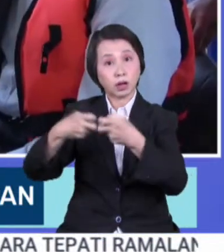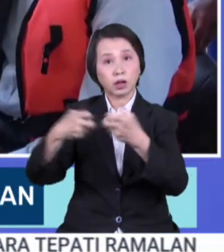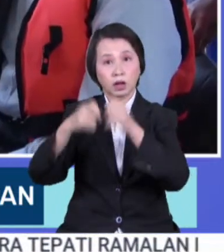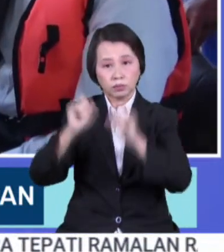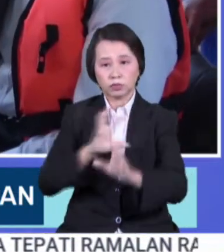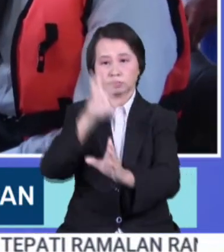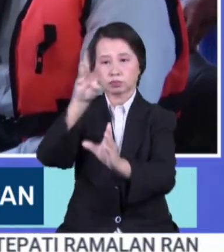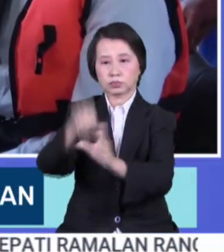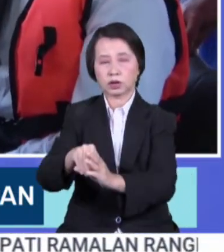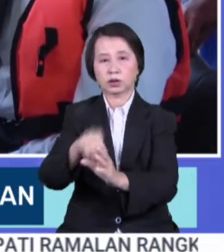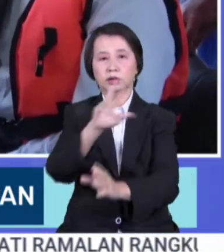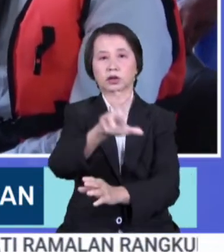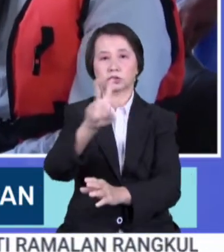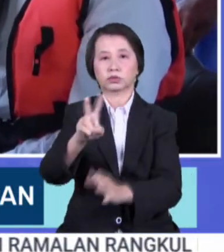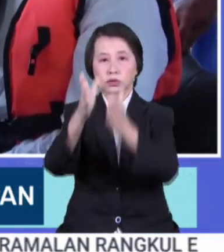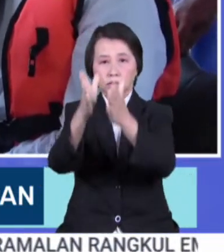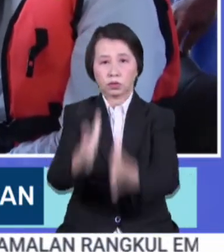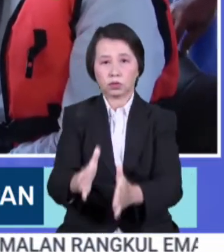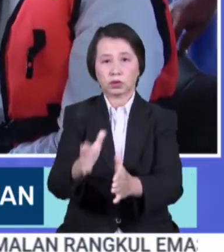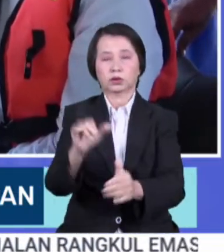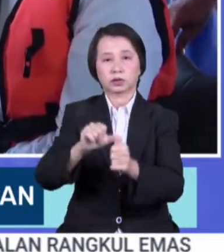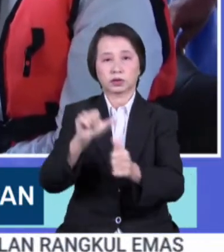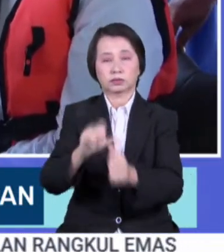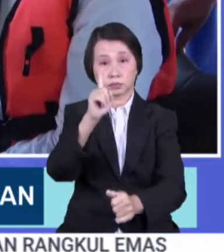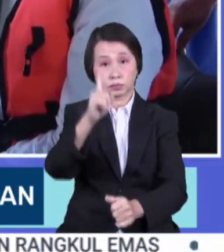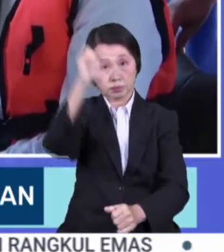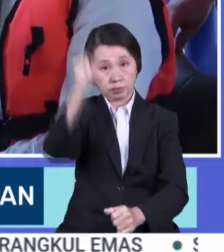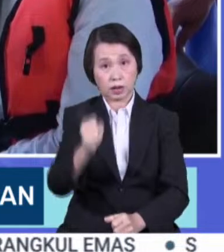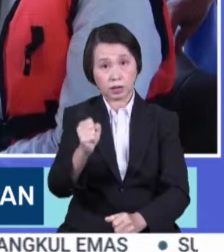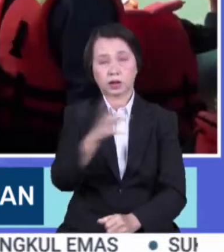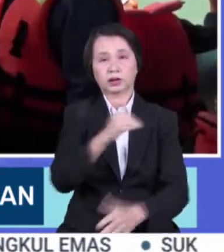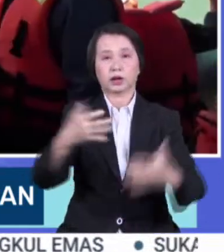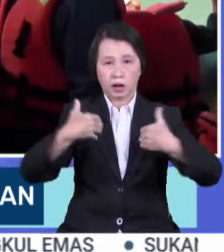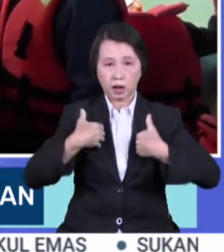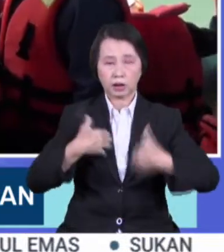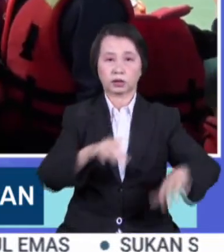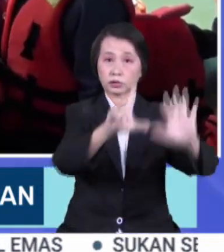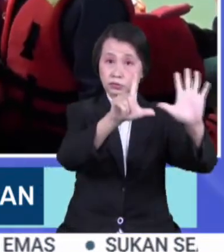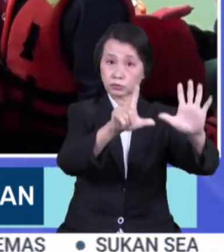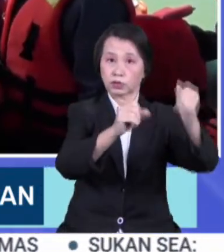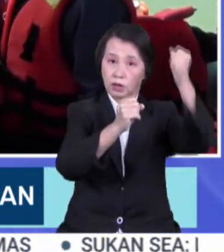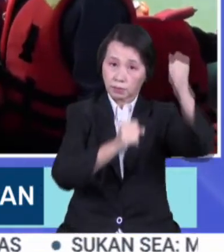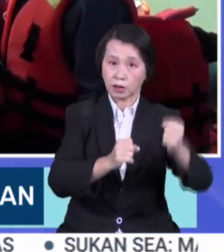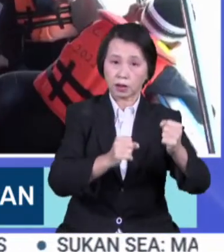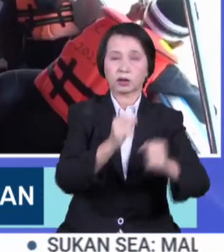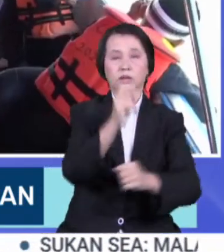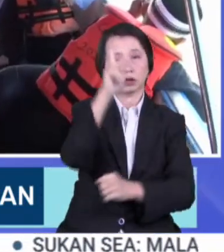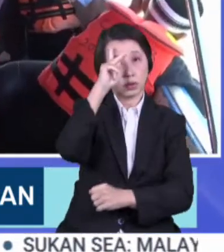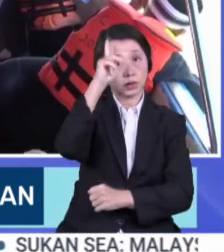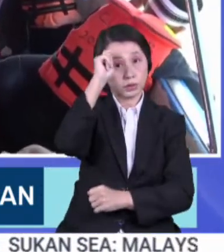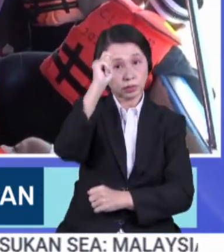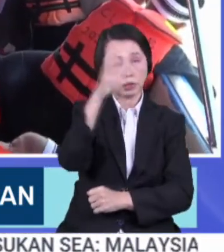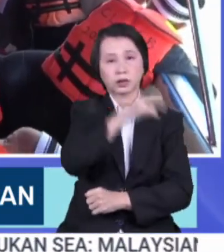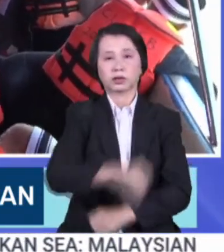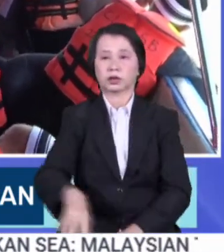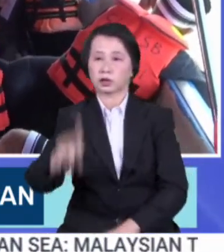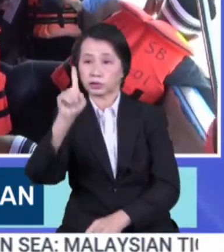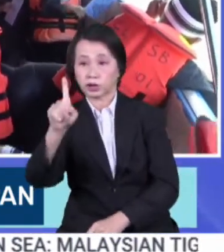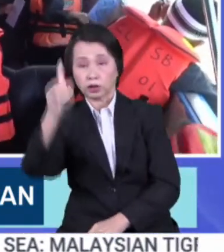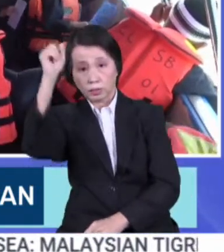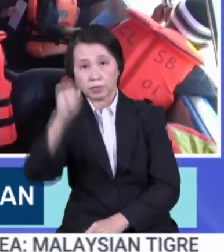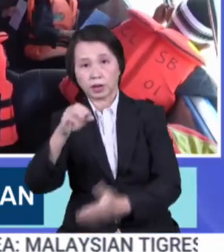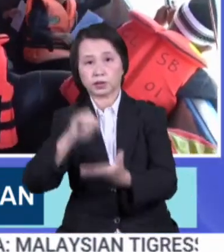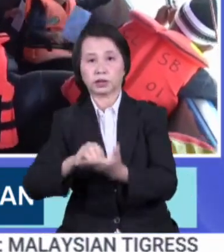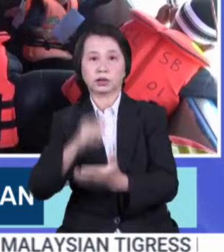menampung kapasiti 32 penumpang bagi setiap bas. Ketika ini terdapat 7 buah bas di Kuala Terengganu, manakala sebuah lagi